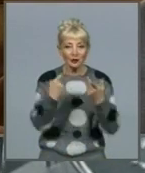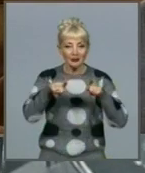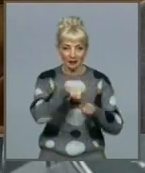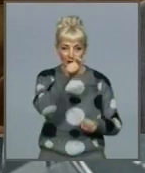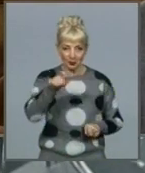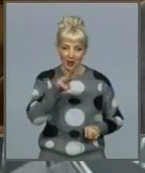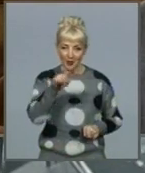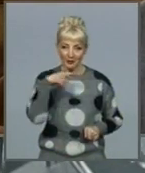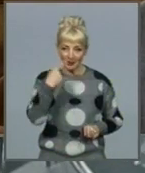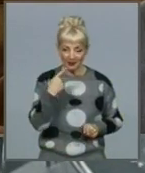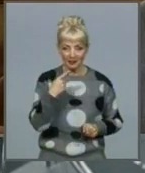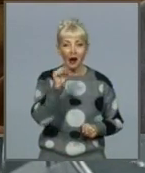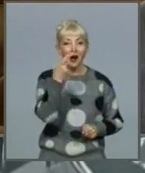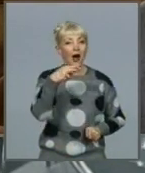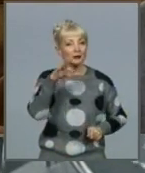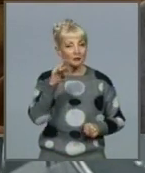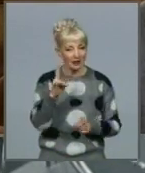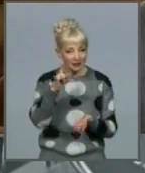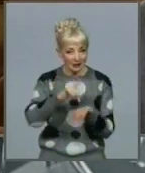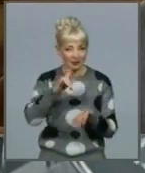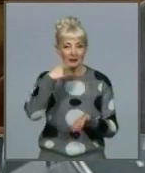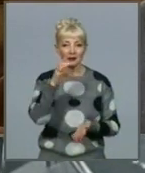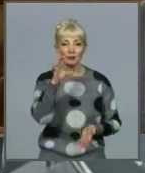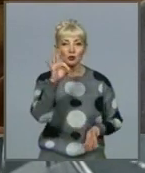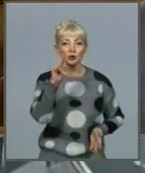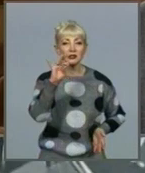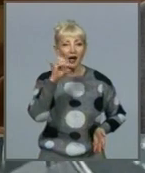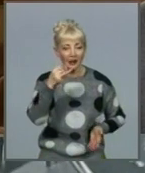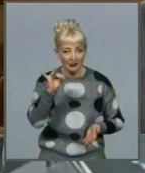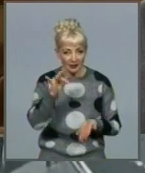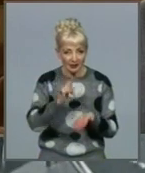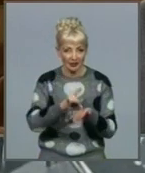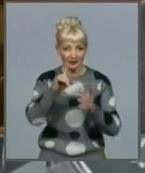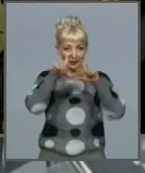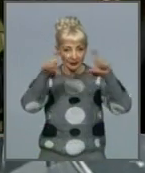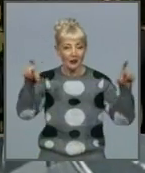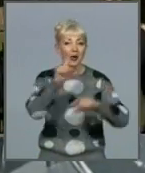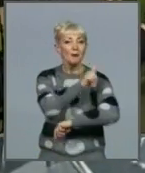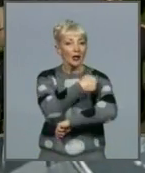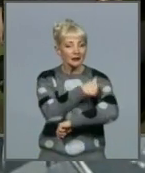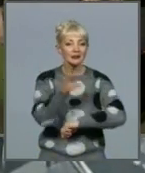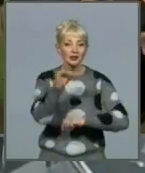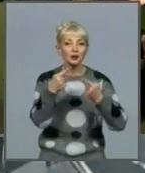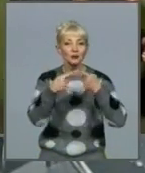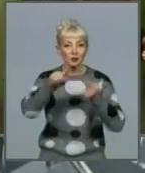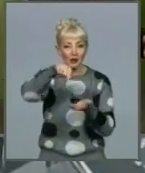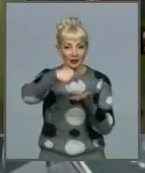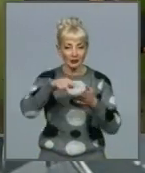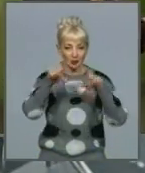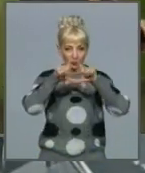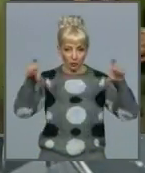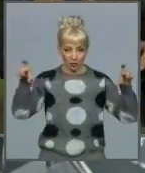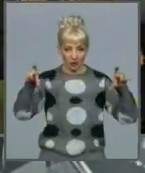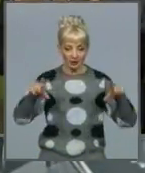административные центры, мы говорим про социальные центры, мы говорим про больницы и другие городские учреждения. Евгения Кутнова, Сергій Перець,